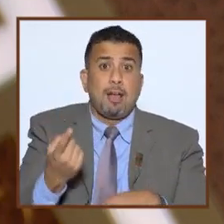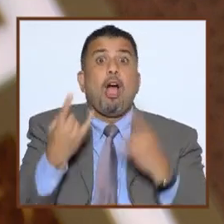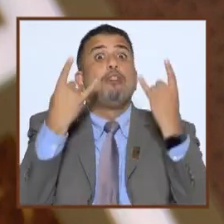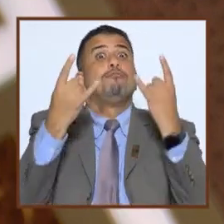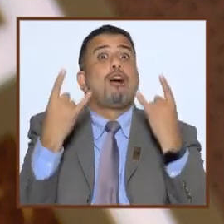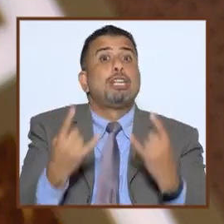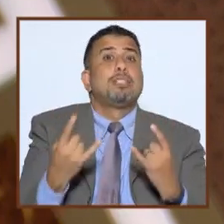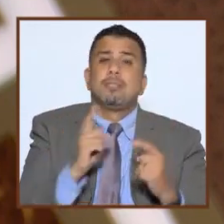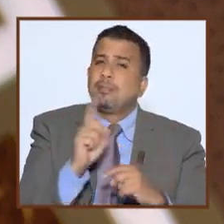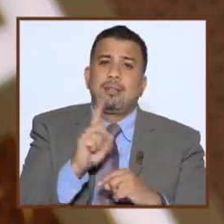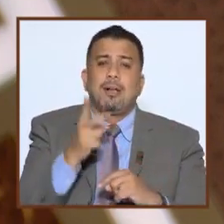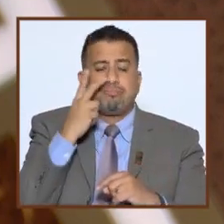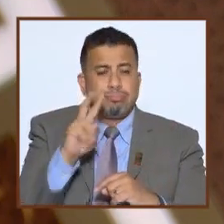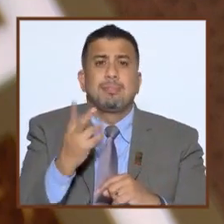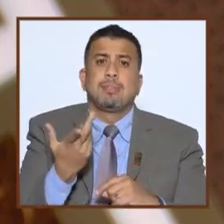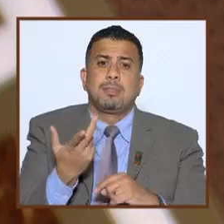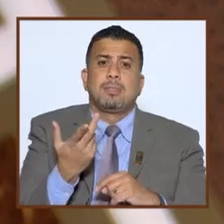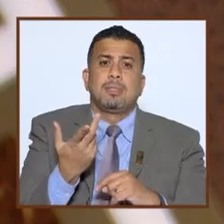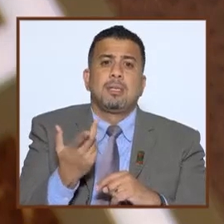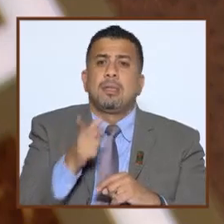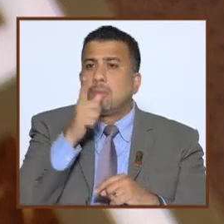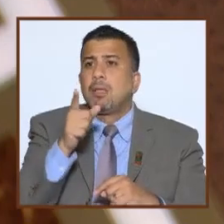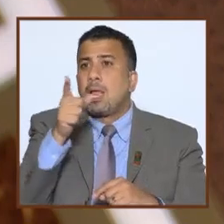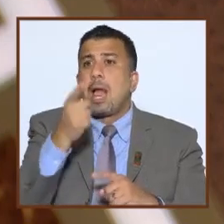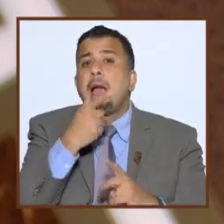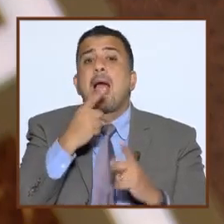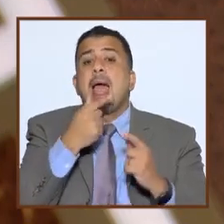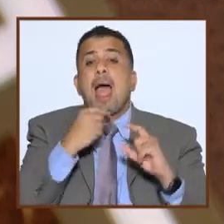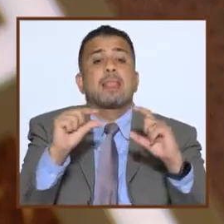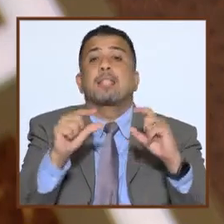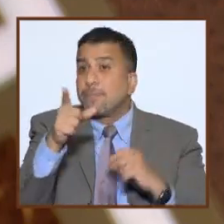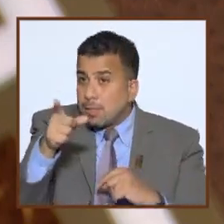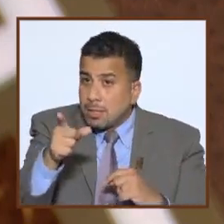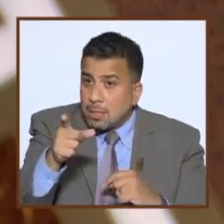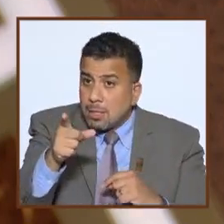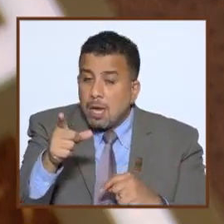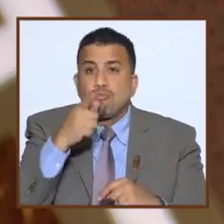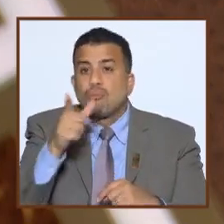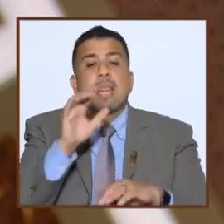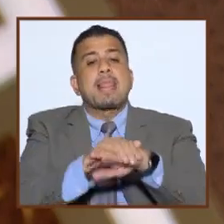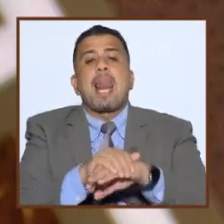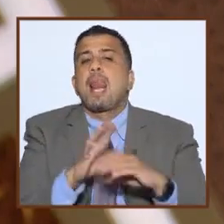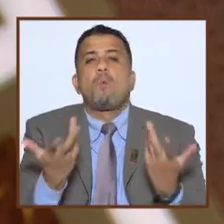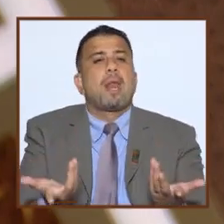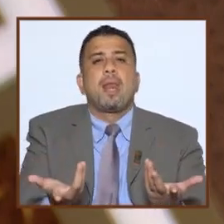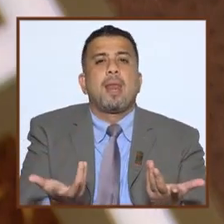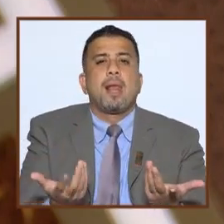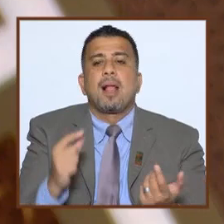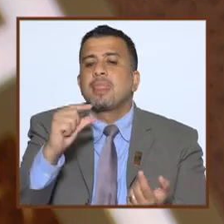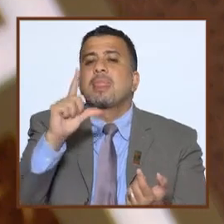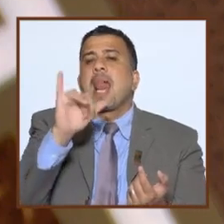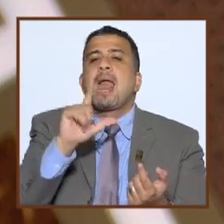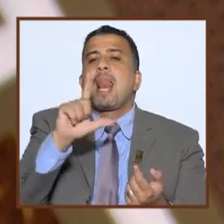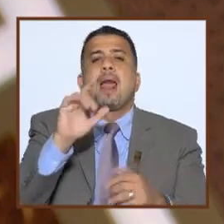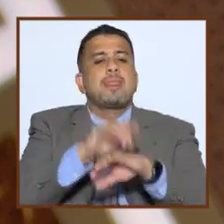والستر ولذلك نحن نقول اين دليله اذا اتى بشيء اين دليله من اين اخذ هذا الكلام